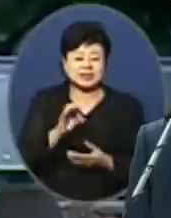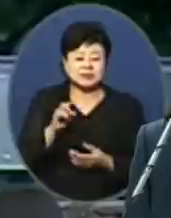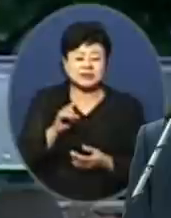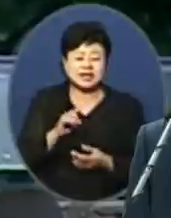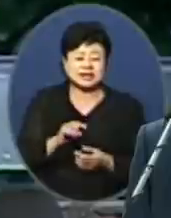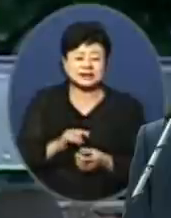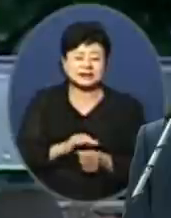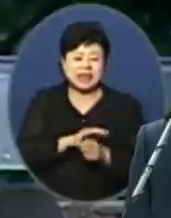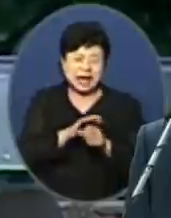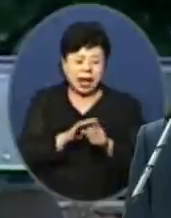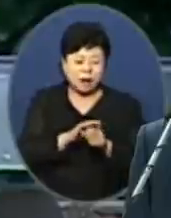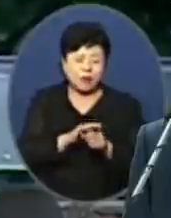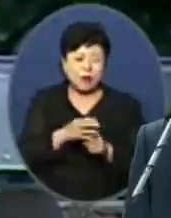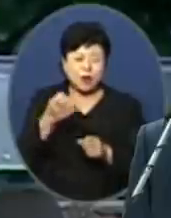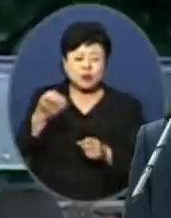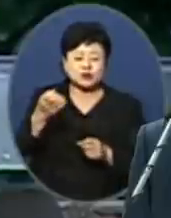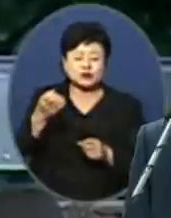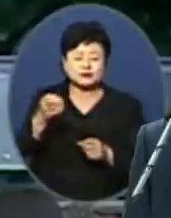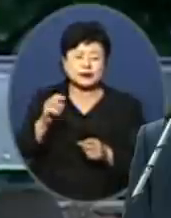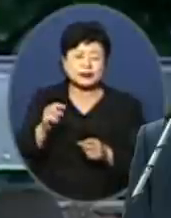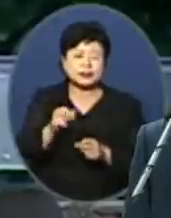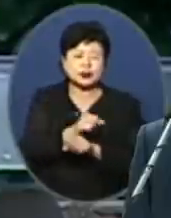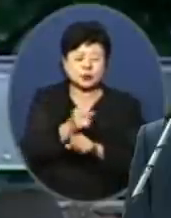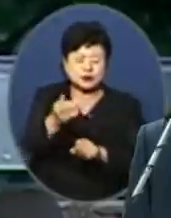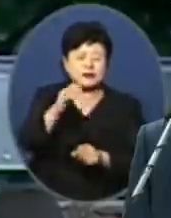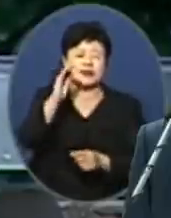10%만 사랑하면 충분합니다.